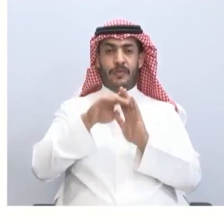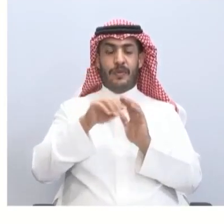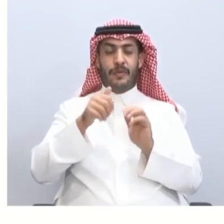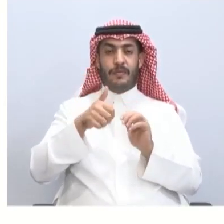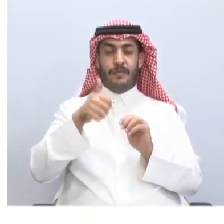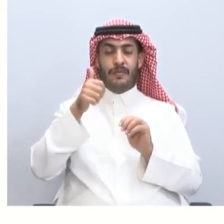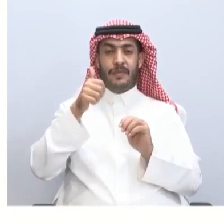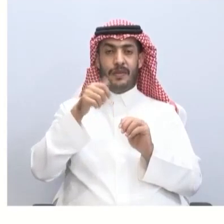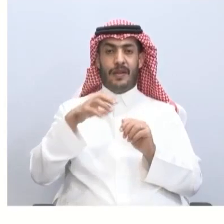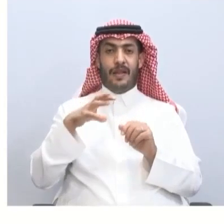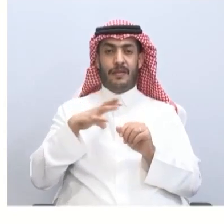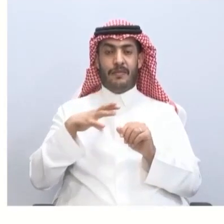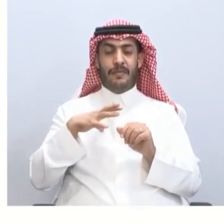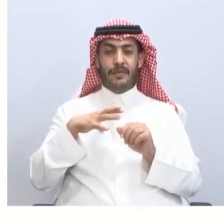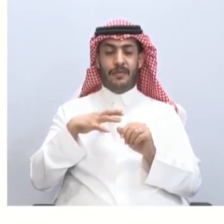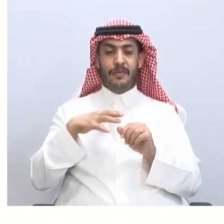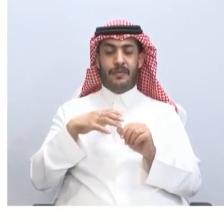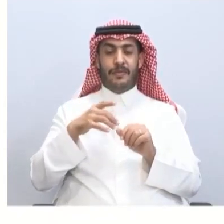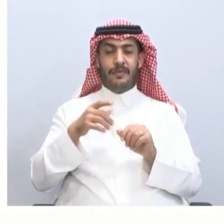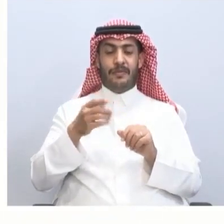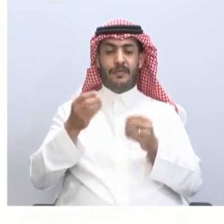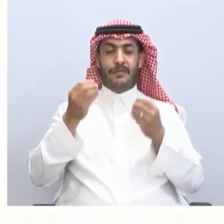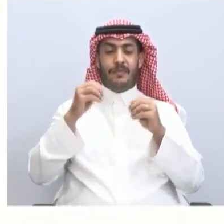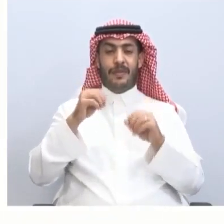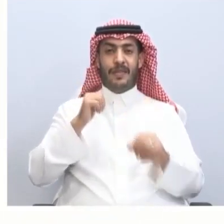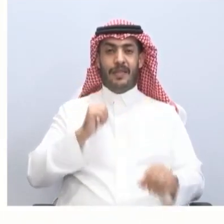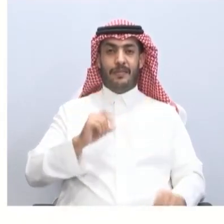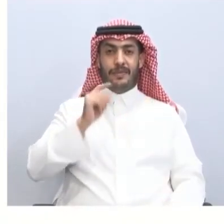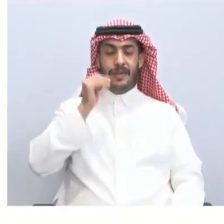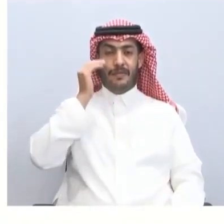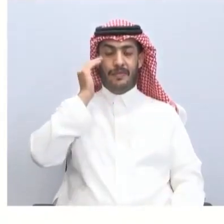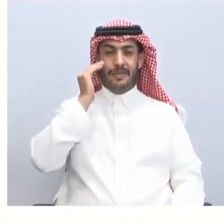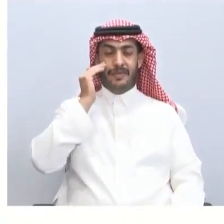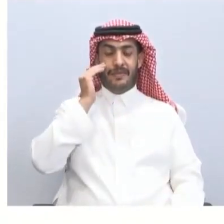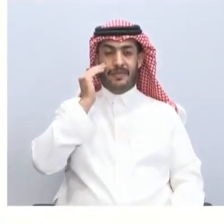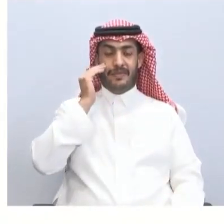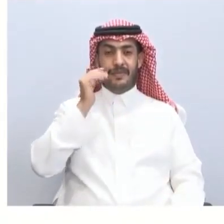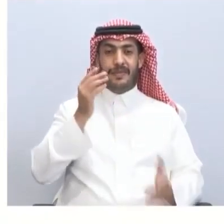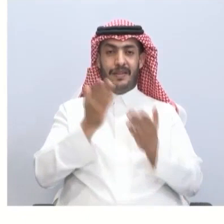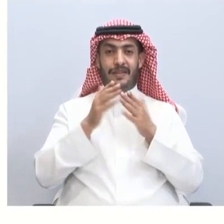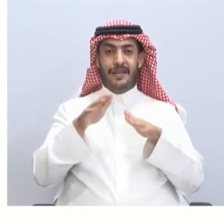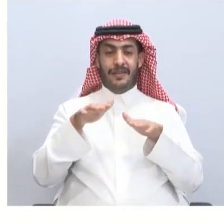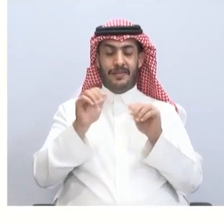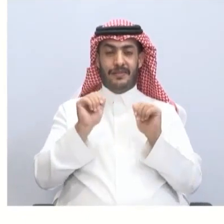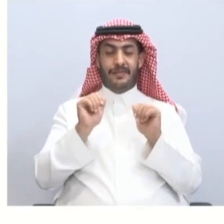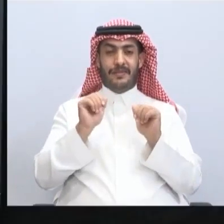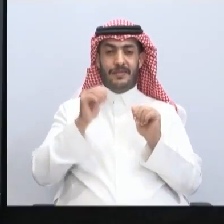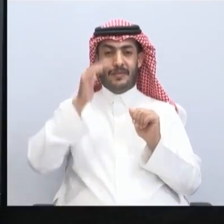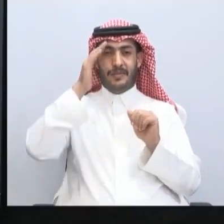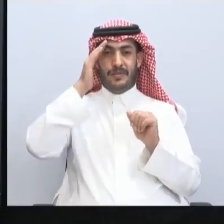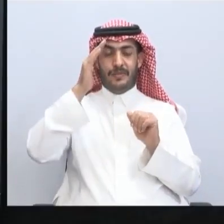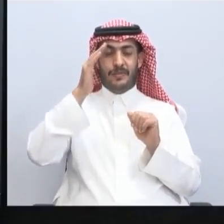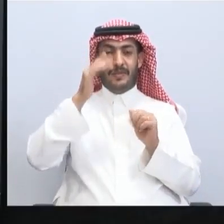يصبح اميرا عليها وبذلك ابنائي وبناتي الطلاب ننهي درسنا لهذا اليوم